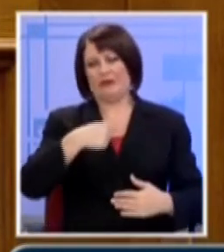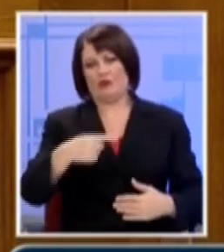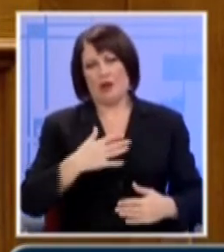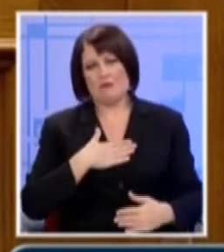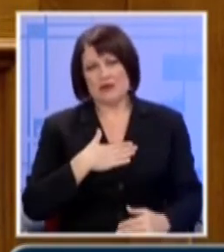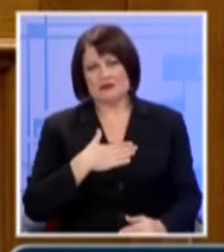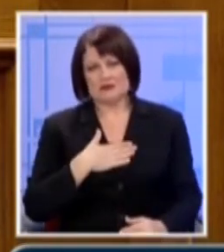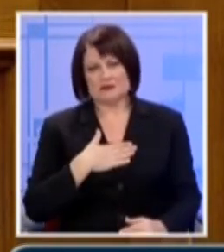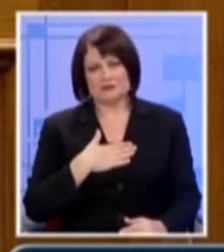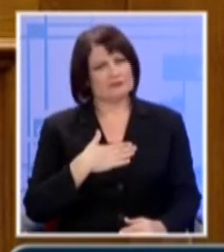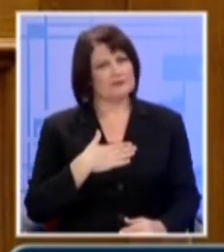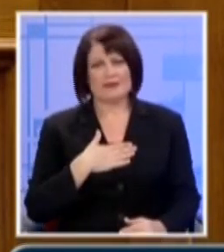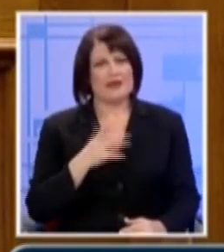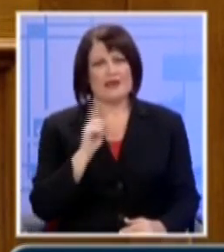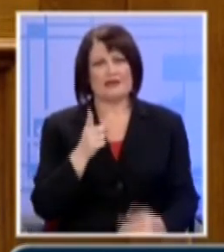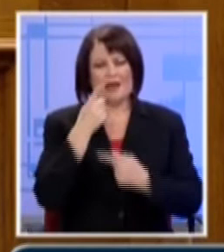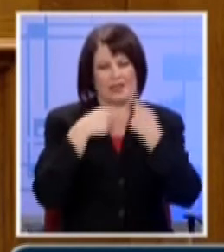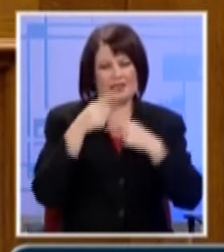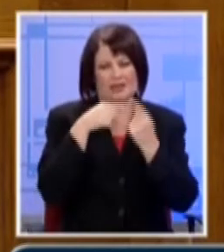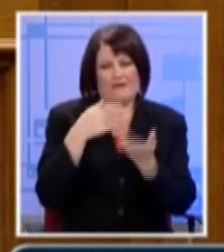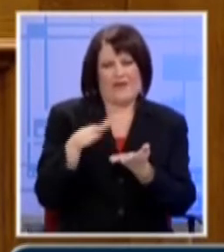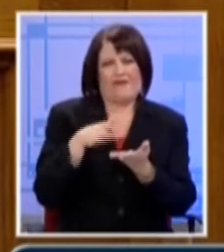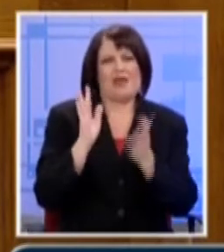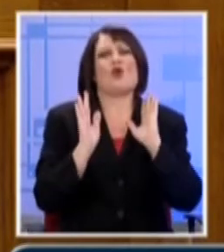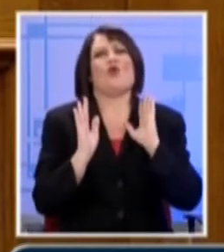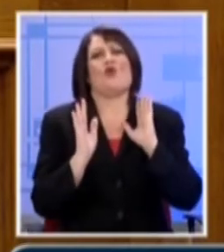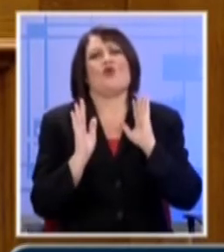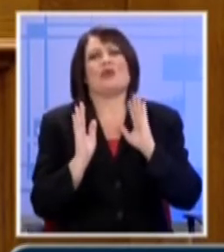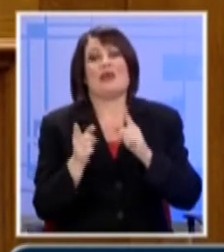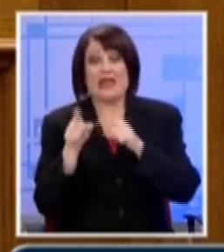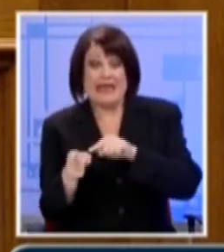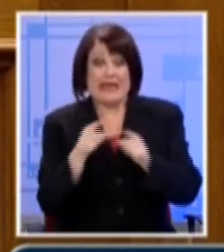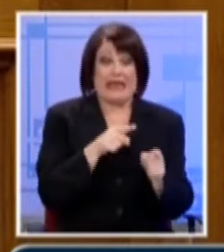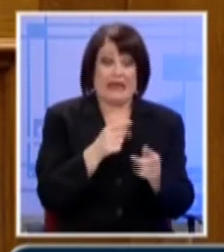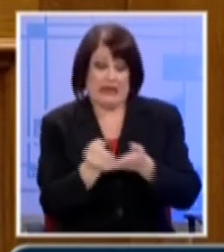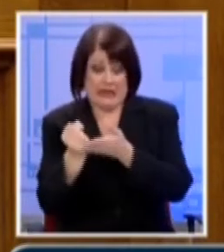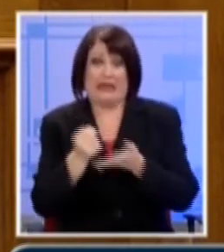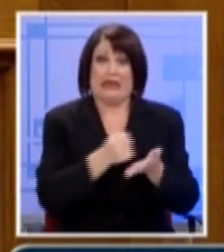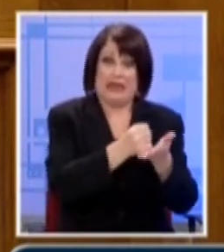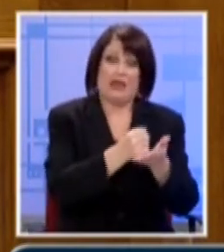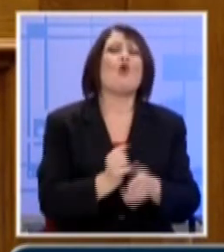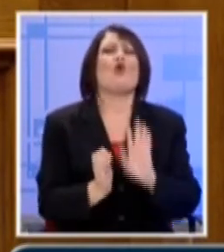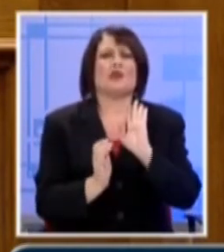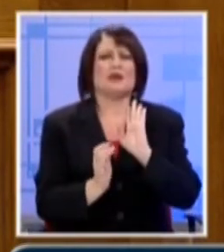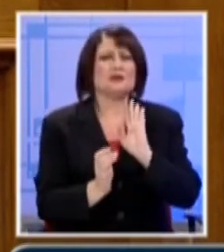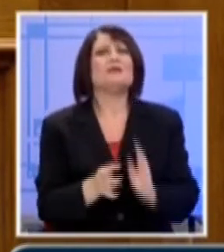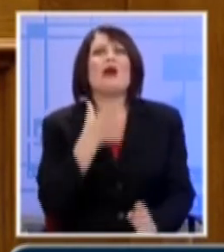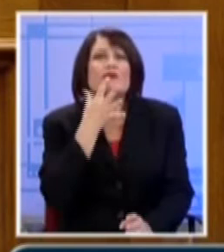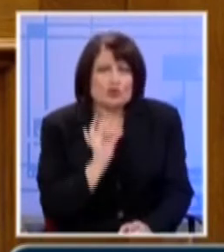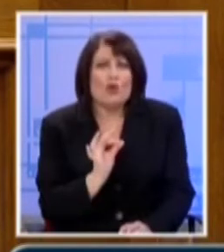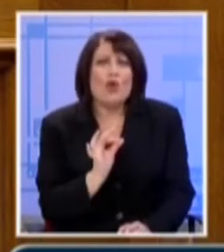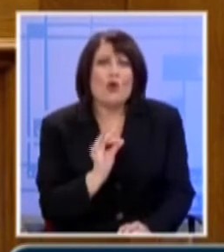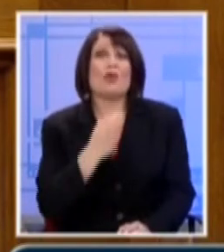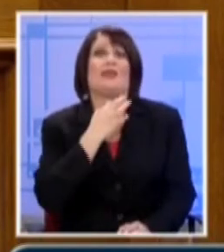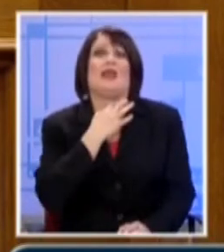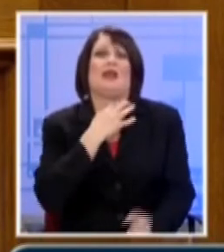μια θέση που δεν συνιστά υπεκφυγή να τοποθετηθείς με τον έναν ή τον άλλο, ακριβώς γιατί αυτό δεν